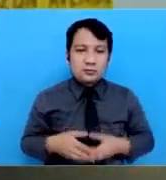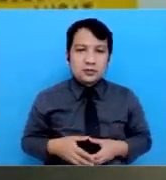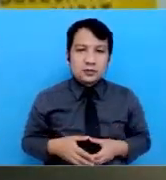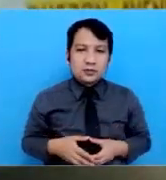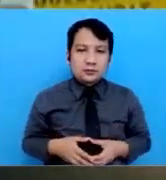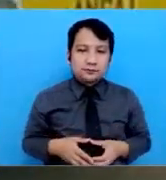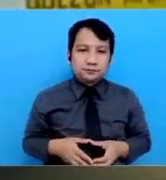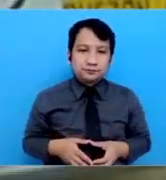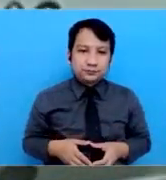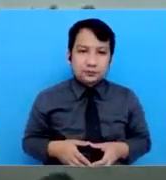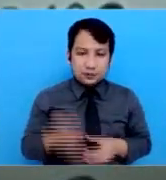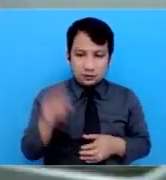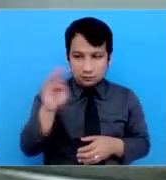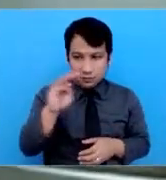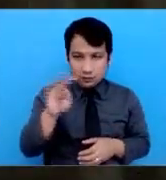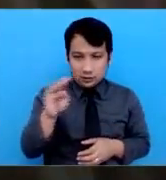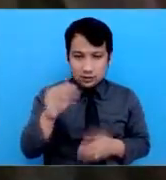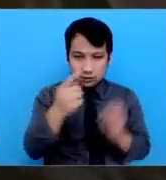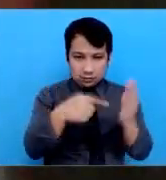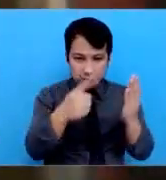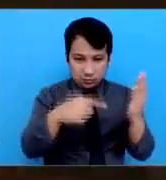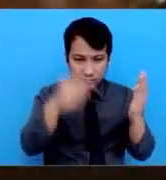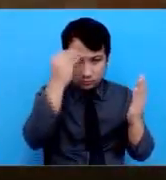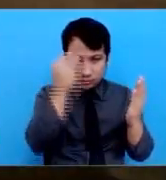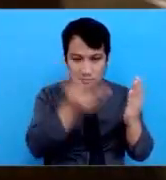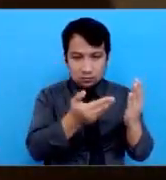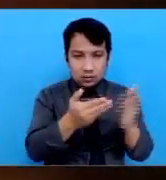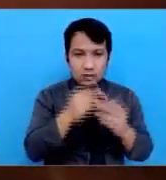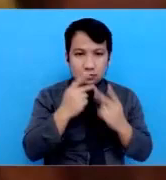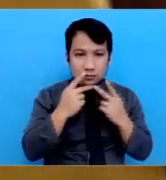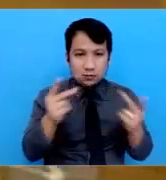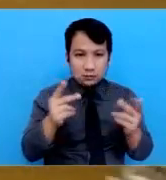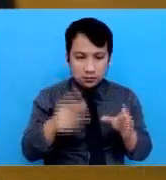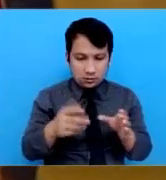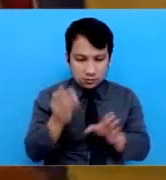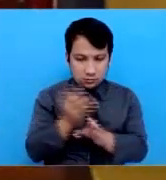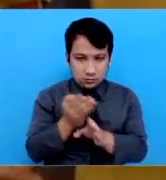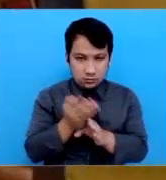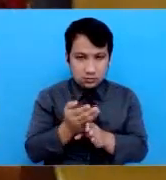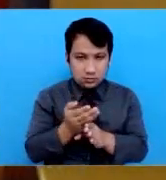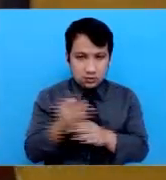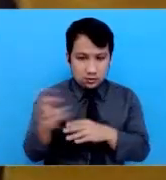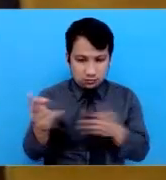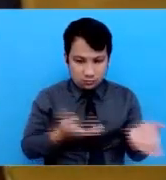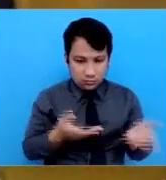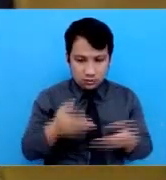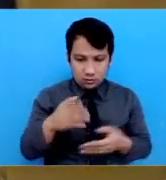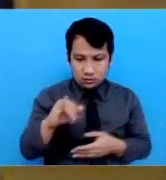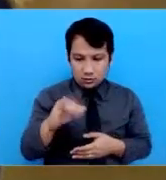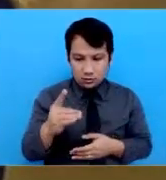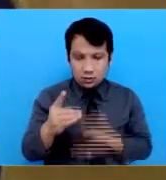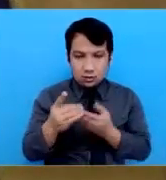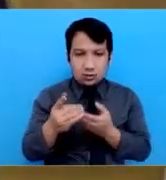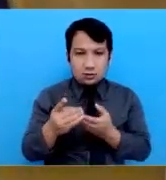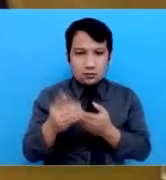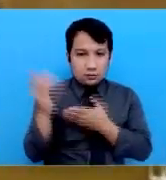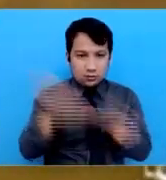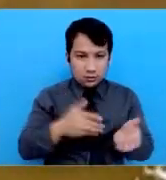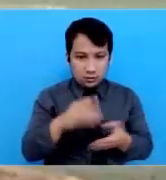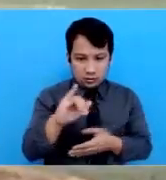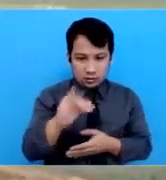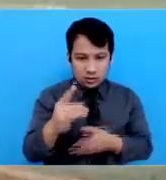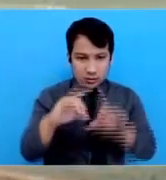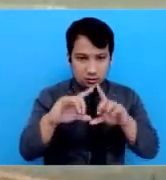Sa Lunes, i-inspeksyonin ang mga pampublikong sasakyan para matiyak na bit-bit na mga pasahero ang kanilang vaccination